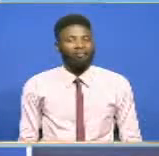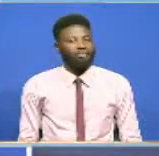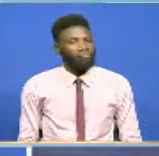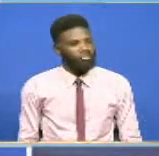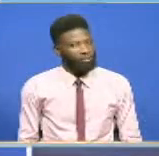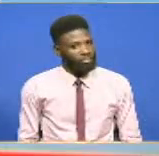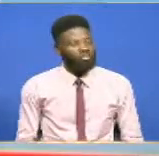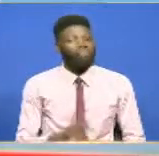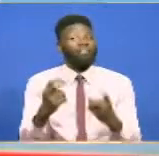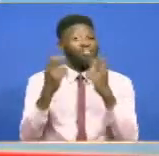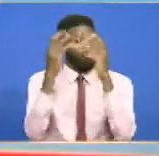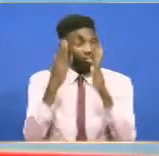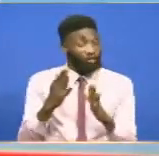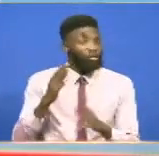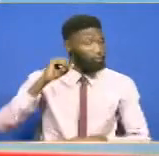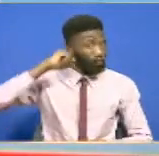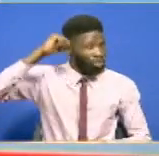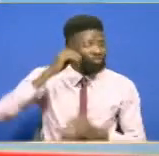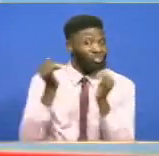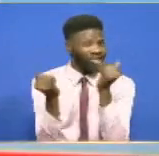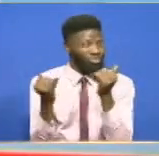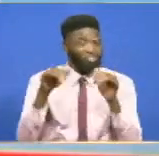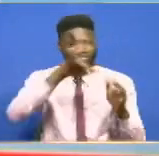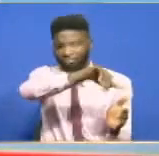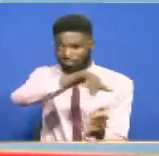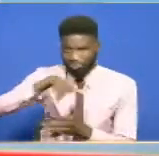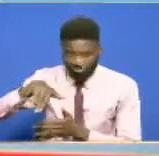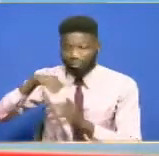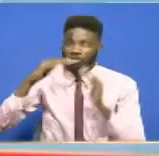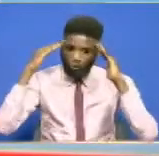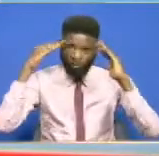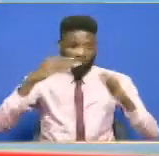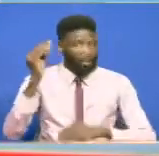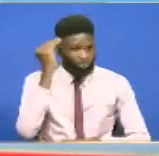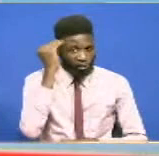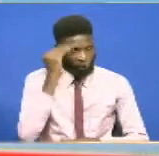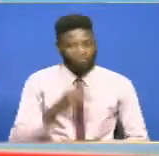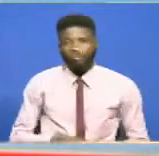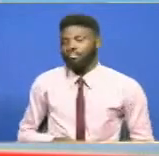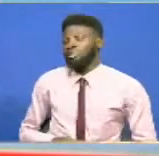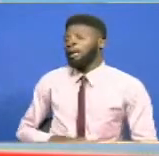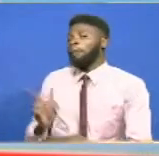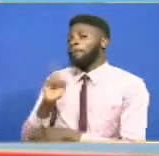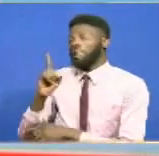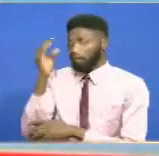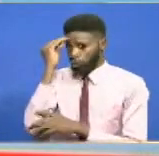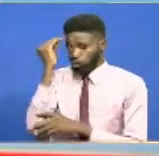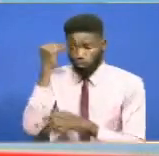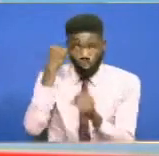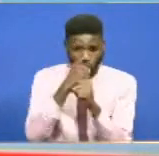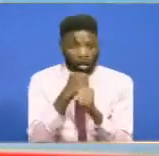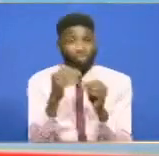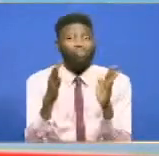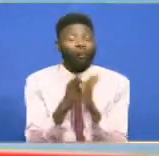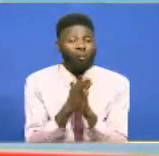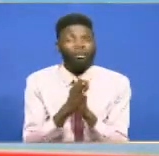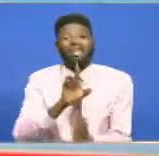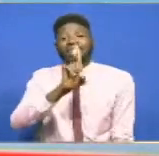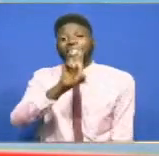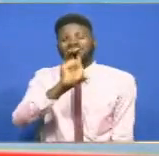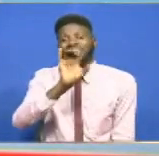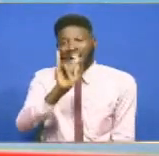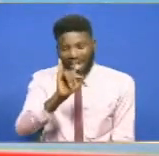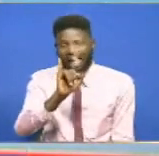Na mtazamaji, kando na siasa, sasa tuangazie masuala ya elimu, ambapo Wizara ya Elimu inashirikiana na Idara ya Upelelezi wa Jinai